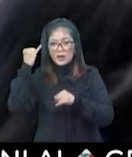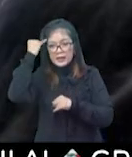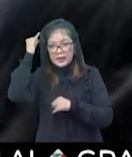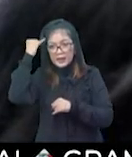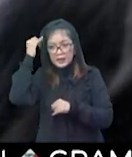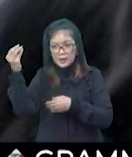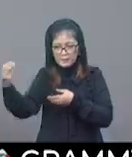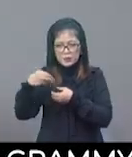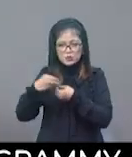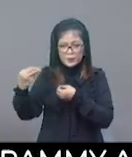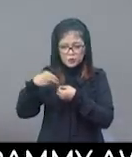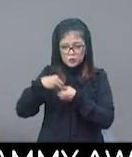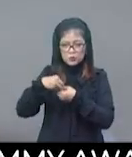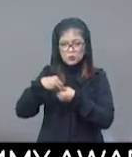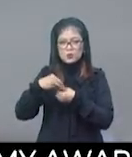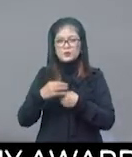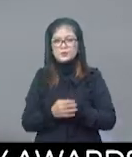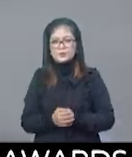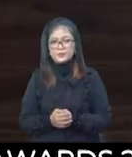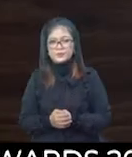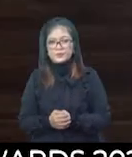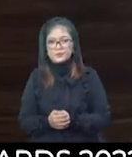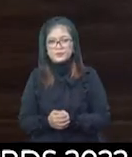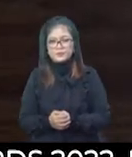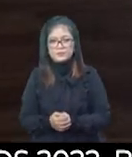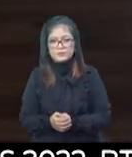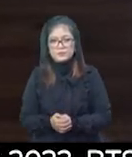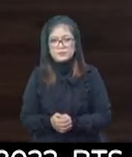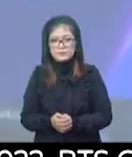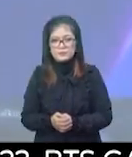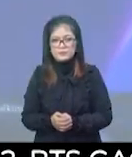anak bangsa. Dari Jakarta, Ririn Oktaviani, Rama Romadona, iNews melaporkan.